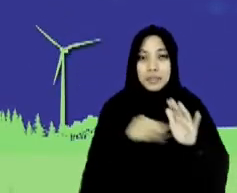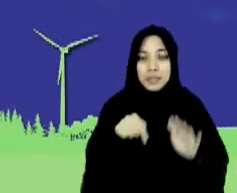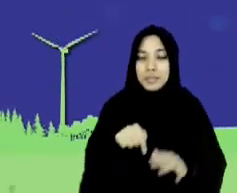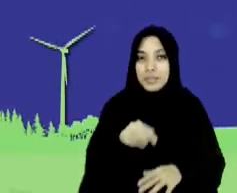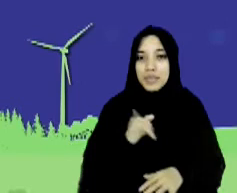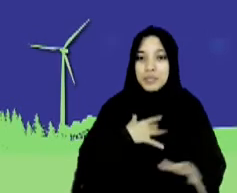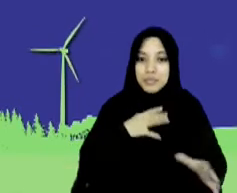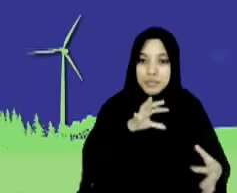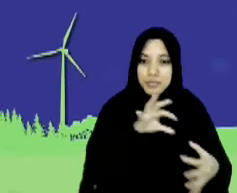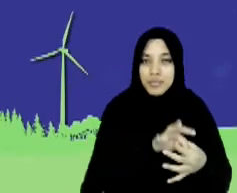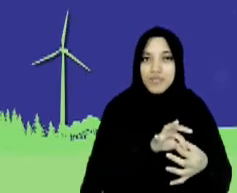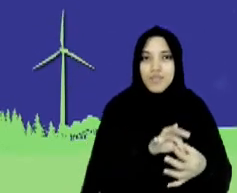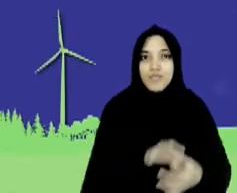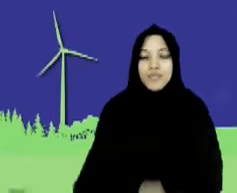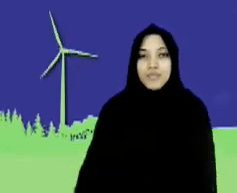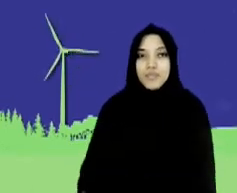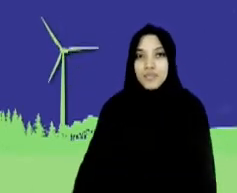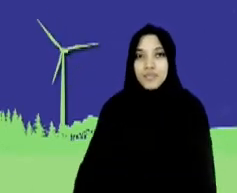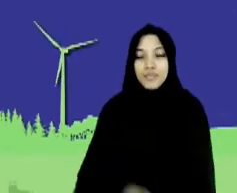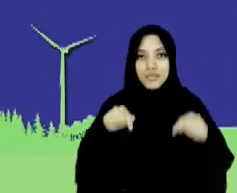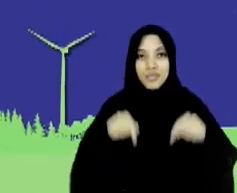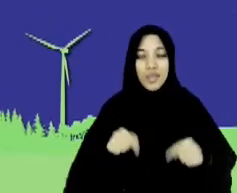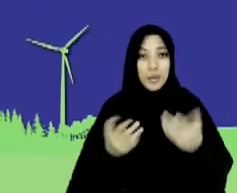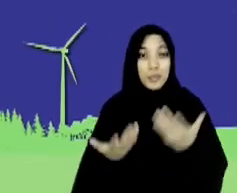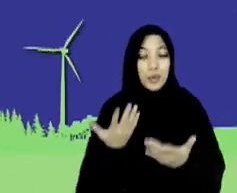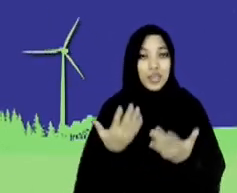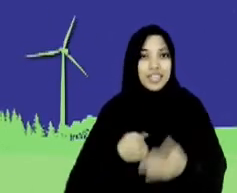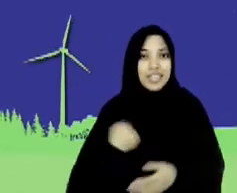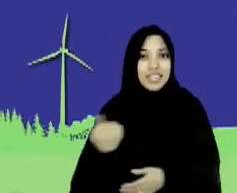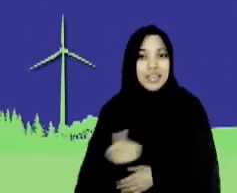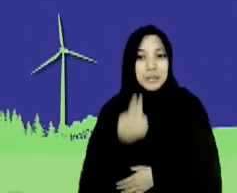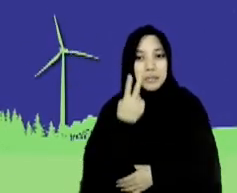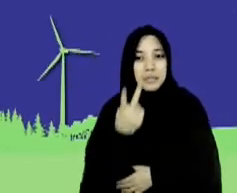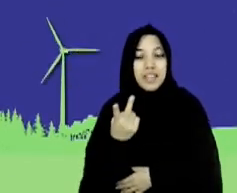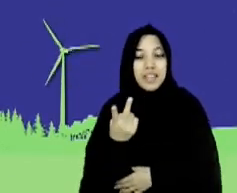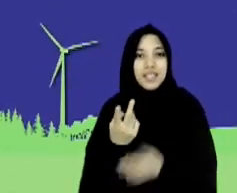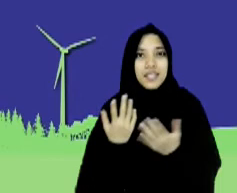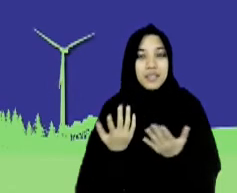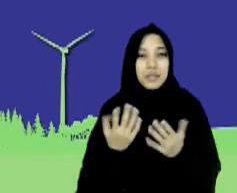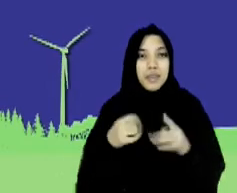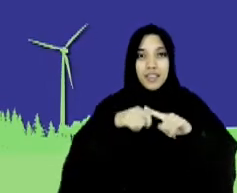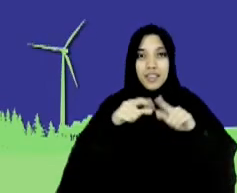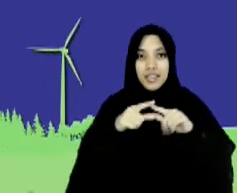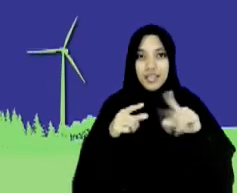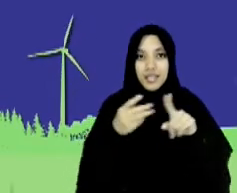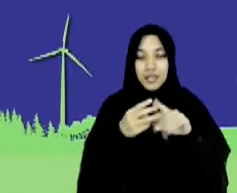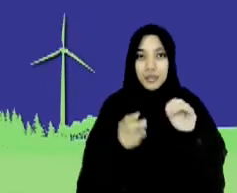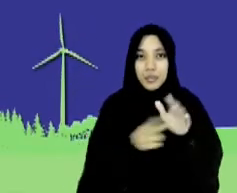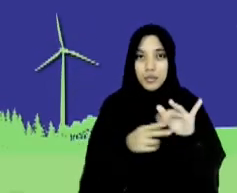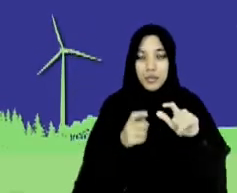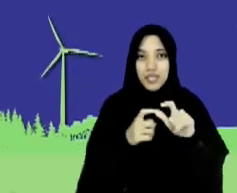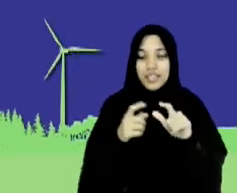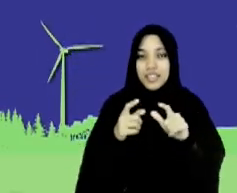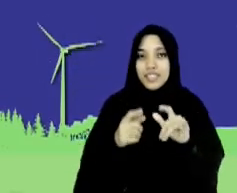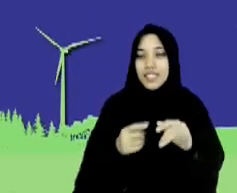berkontribusi eh mungkin kalau sekarang Eh kita dengar apa yang disebut sebagai the carboniz economi nah eh bagaimana